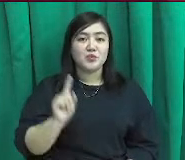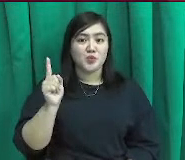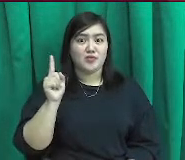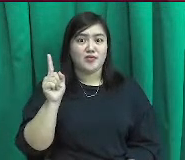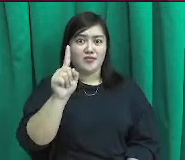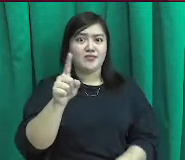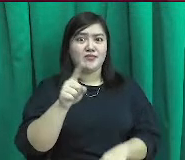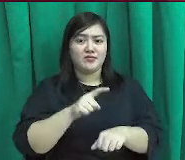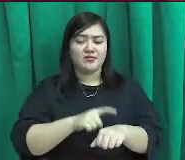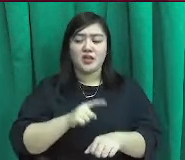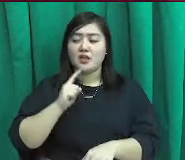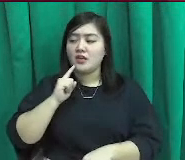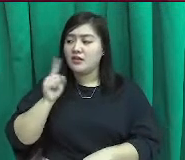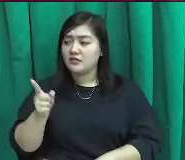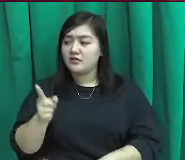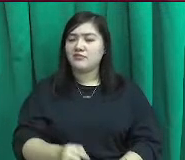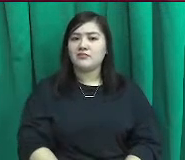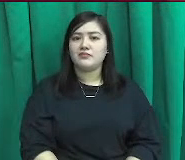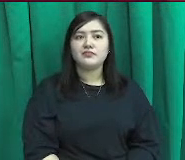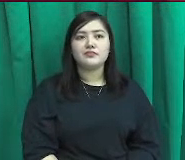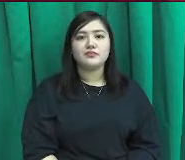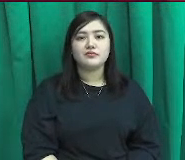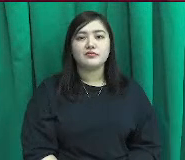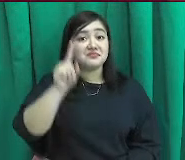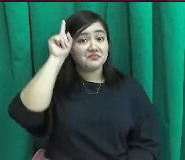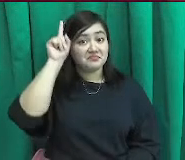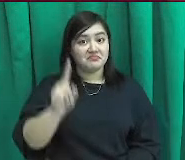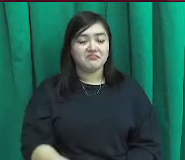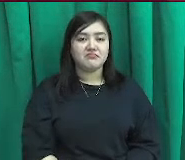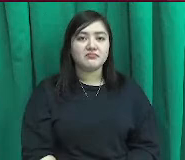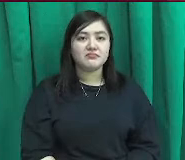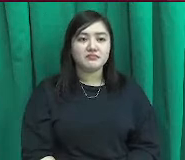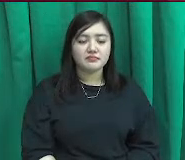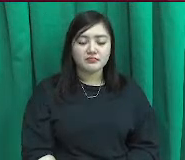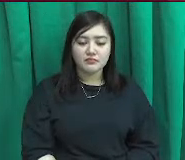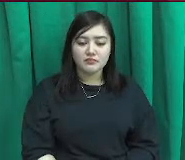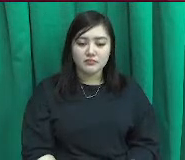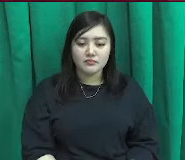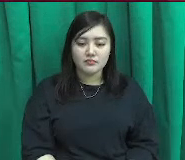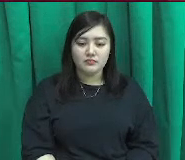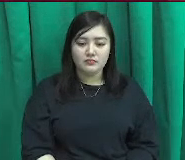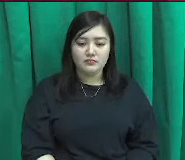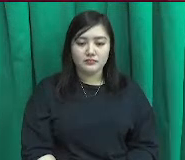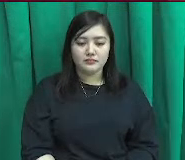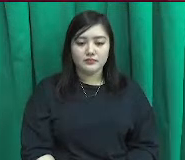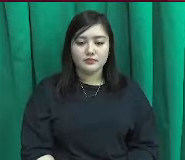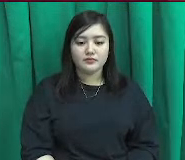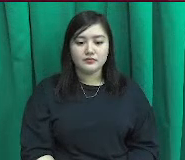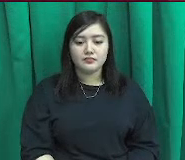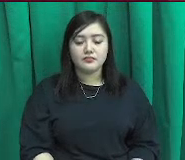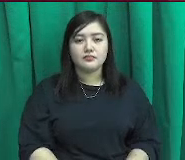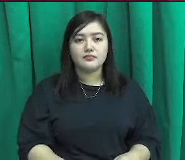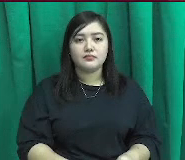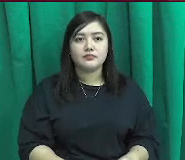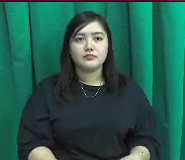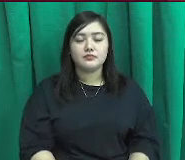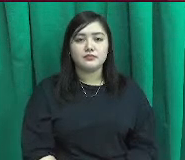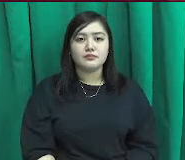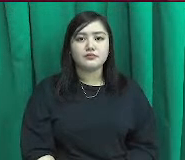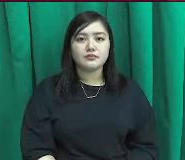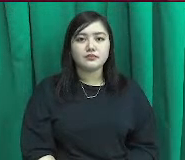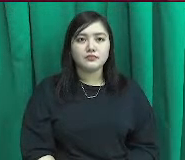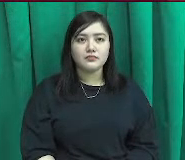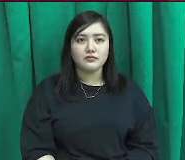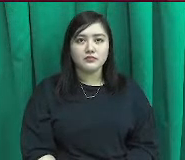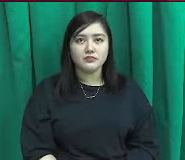honestly speaking, ako maingay ako sa bahay. Yeah. You see? Alam, again, sinasabi ko po yan. It's because, hindi yung, minsan,